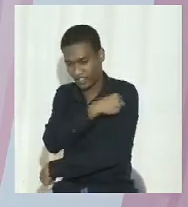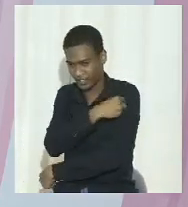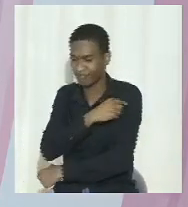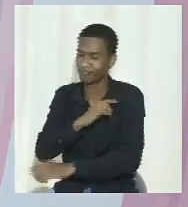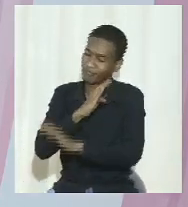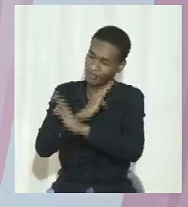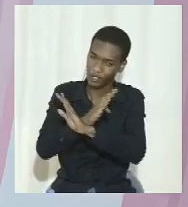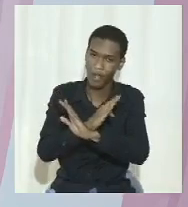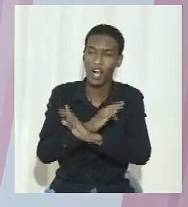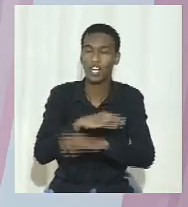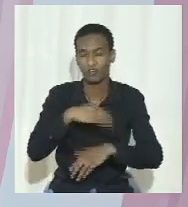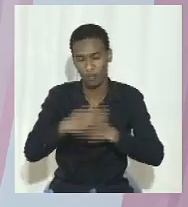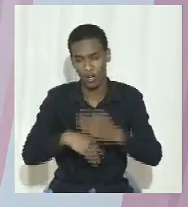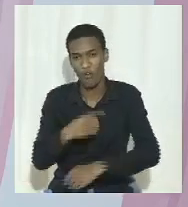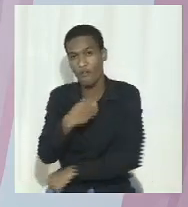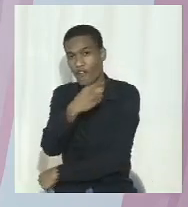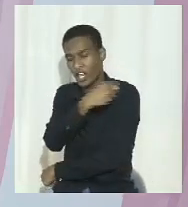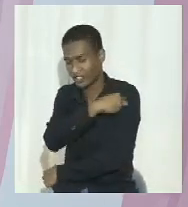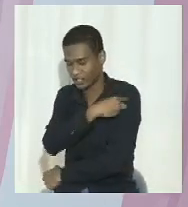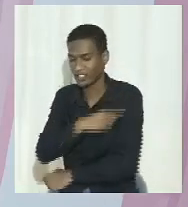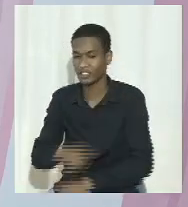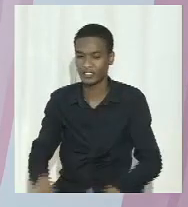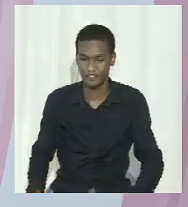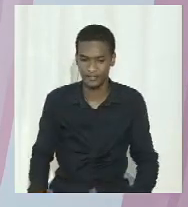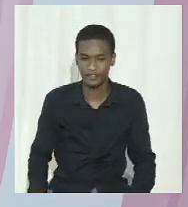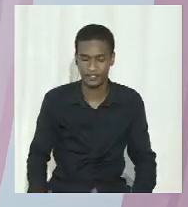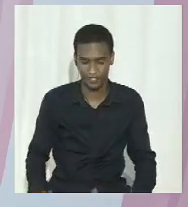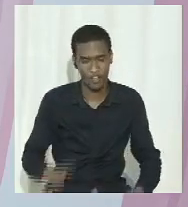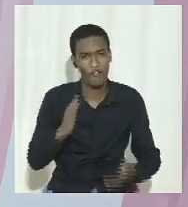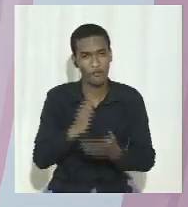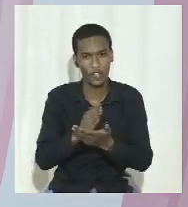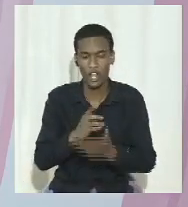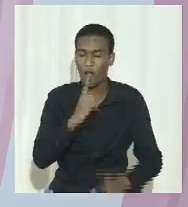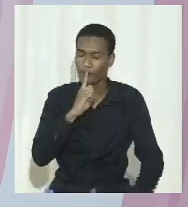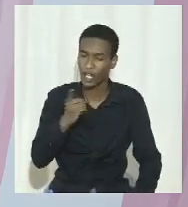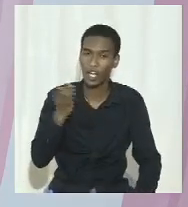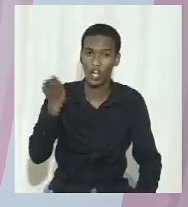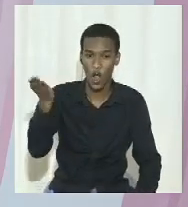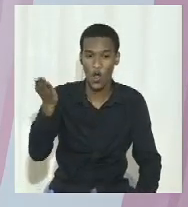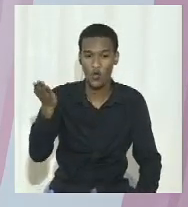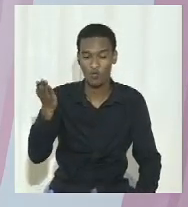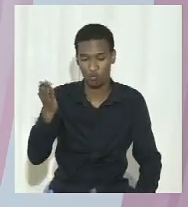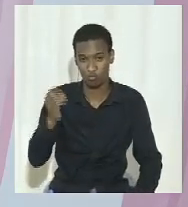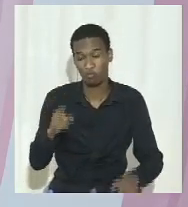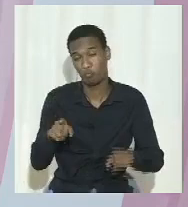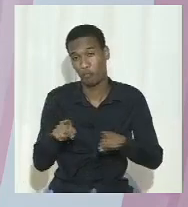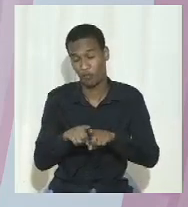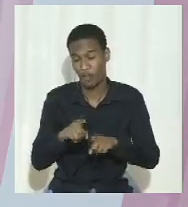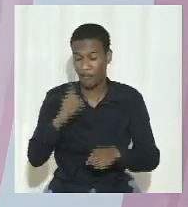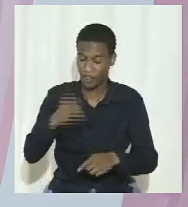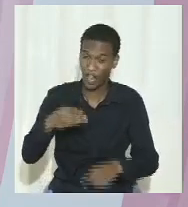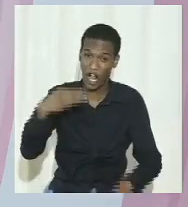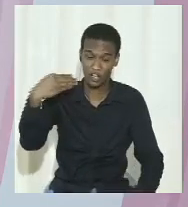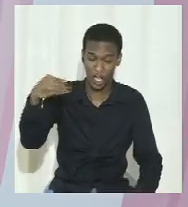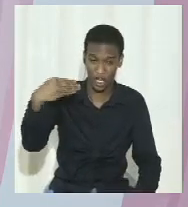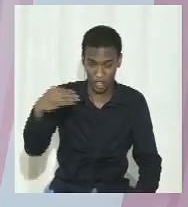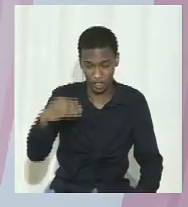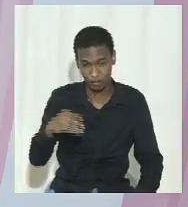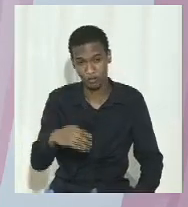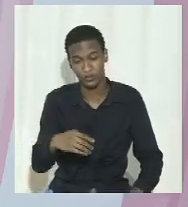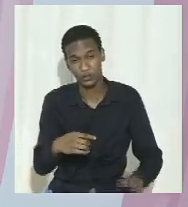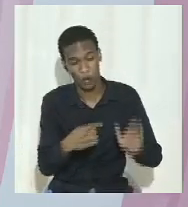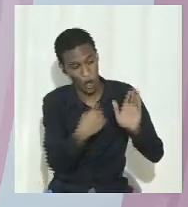no ao anatin'ilay tenentsika teo hoe fisy teknika an'ilay vaksiny avy any mpamorona ary